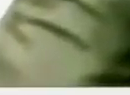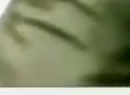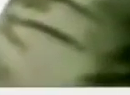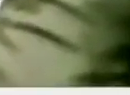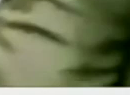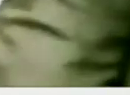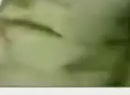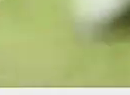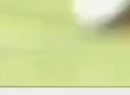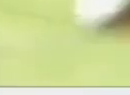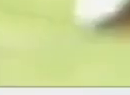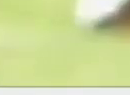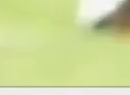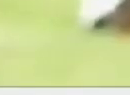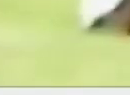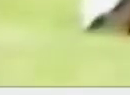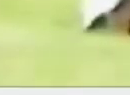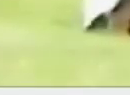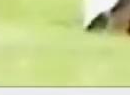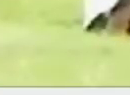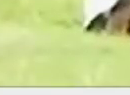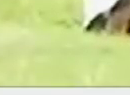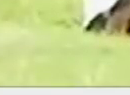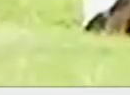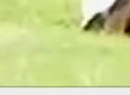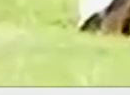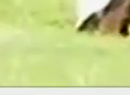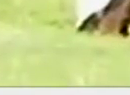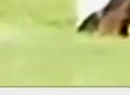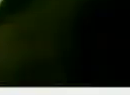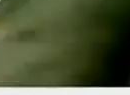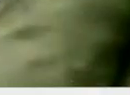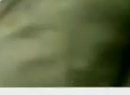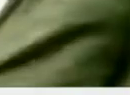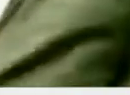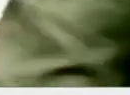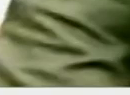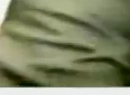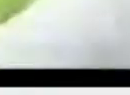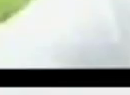Na we ukakubali ingilia mapenzi yake holela holela.